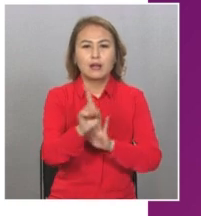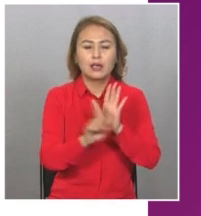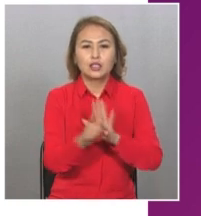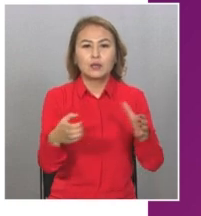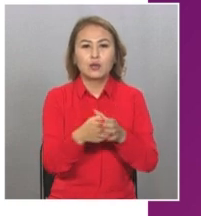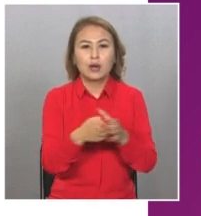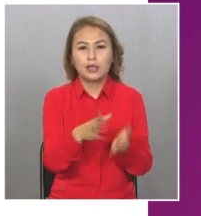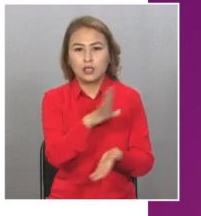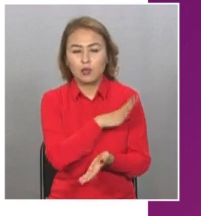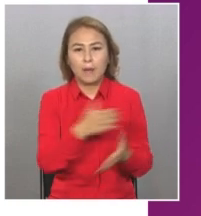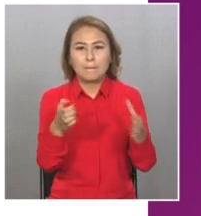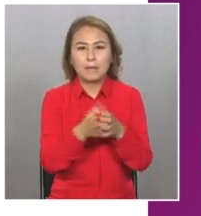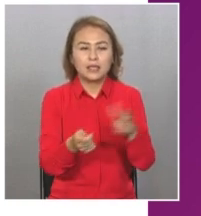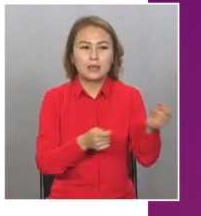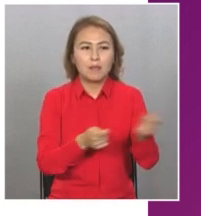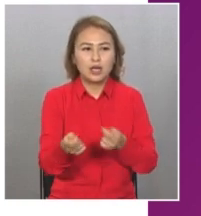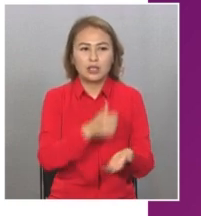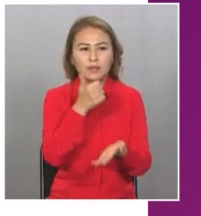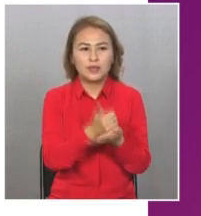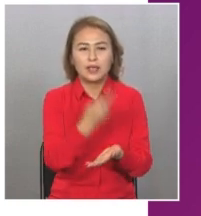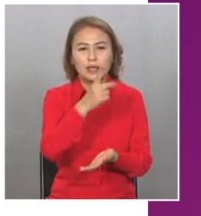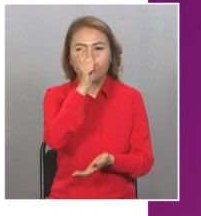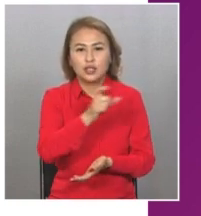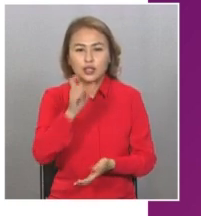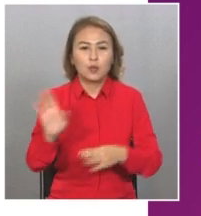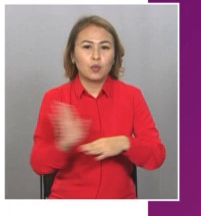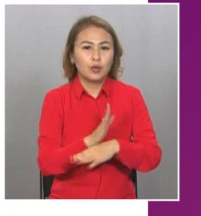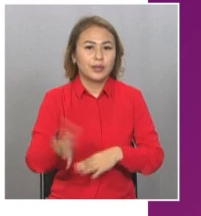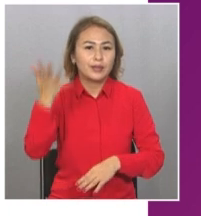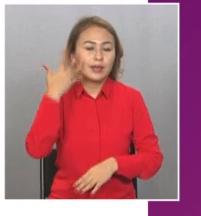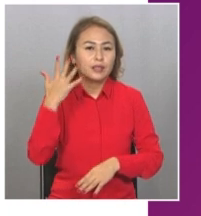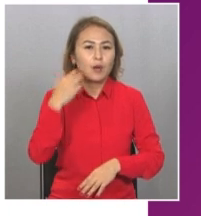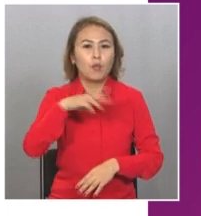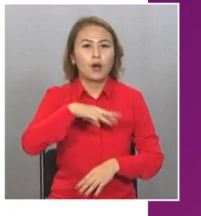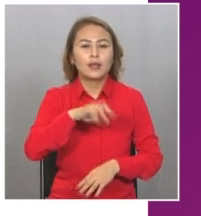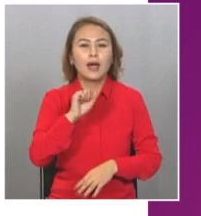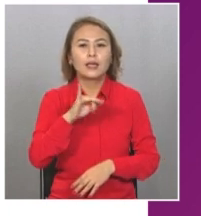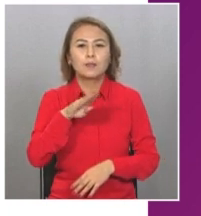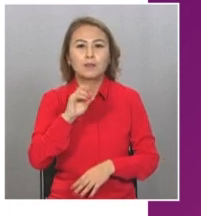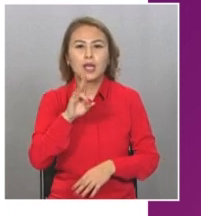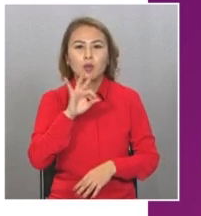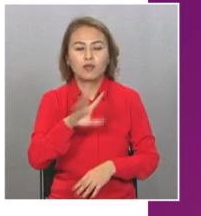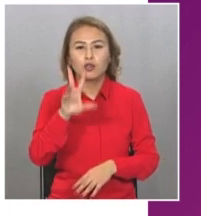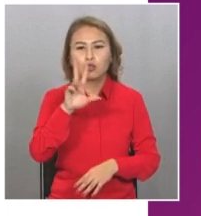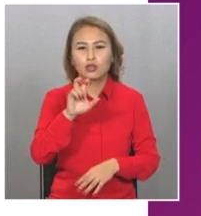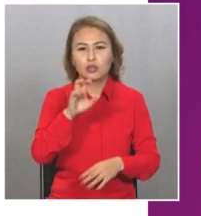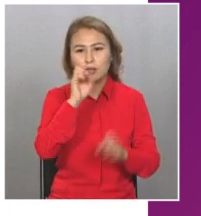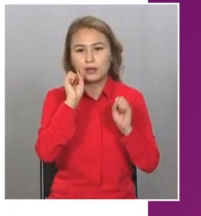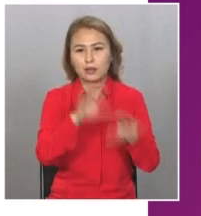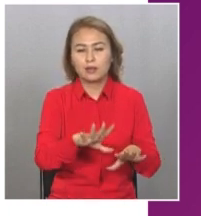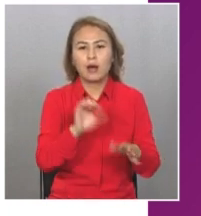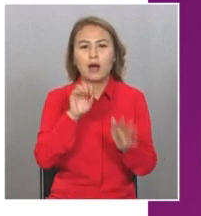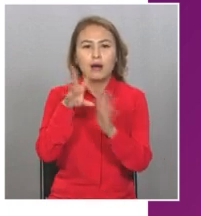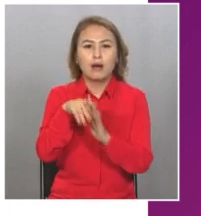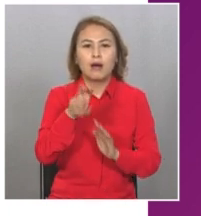болды. Партия басшылығы екі жікке бөлінгенде Мұқан Айтпенов 300-ді тастап алашқа